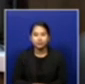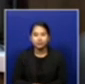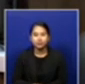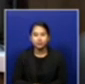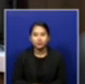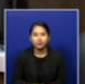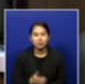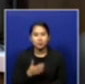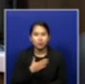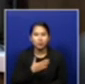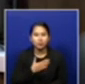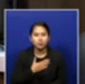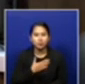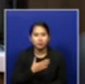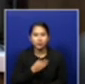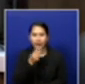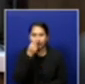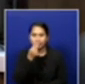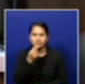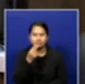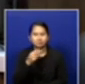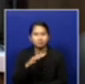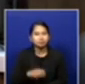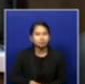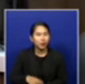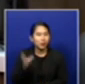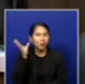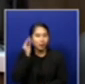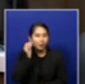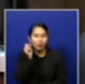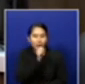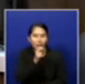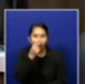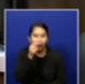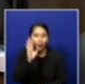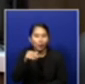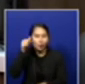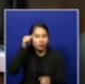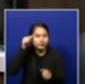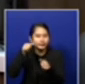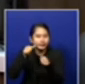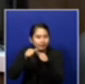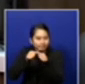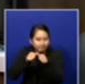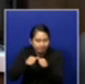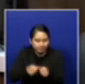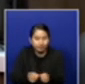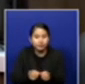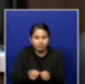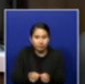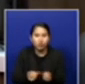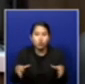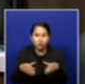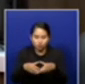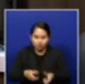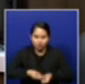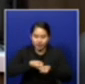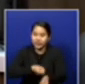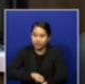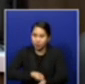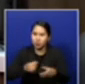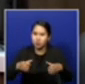ทำให้ผมติดภาพจำที่ว่าพี่น้องเกษตรกรนั่นคือส่วนสำคัญที่นำเงินตราเข้าประเท